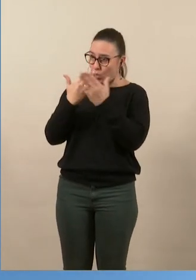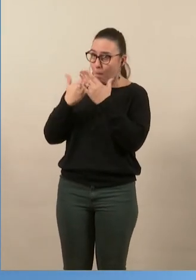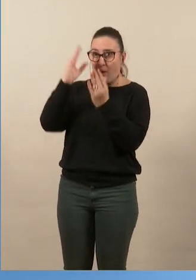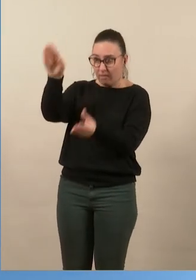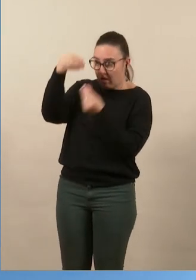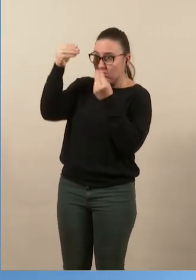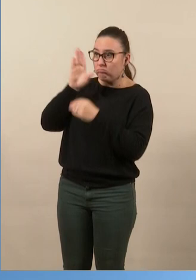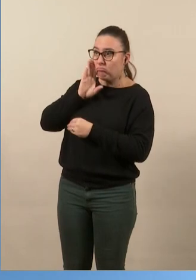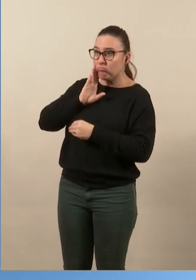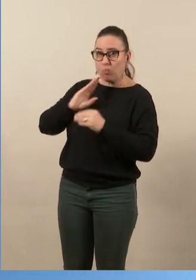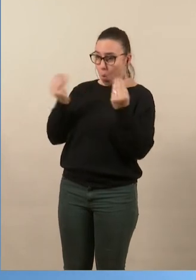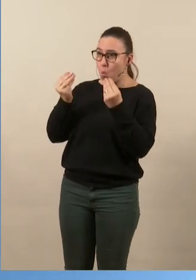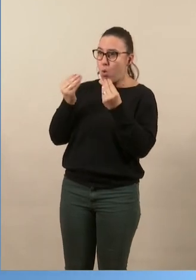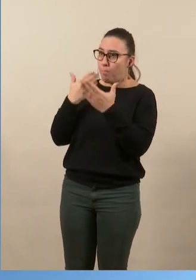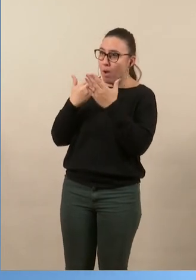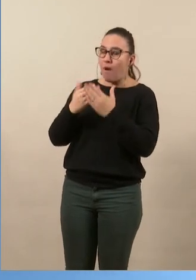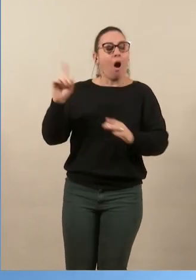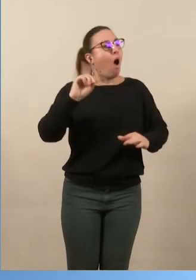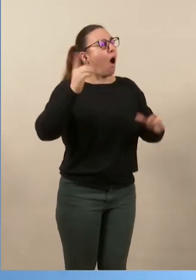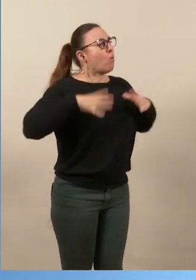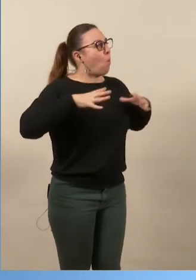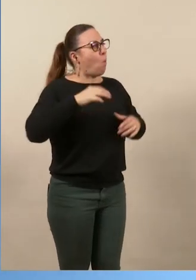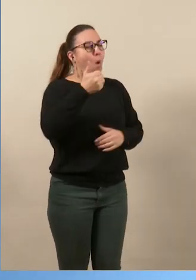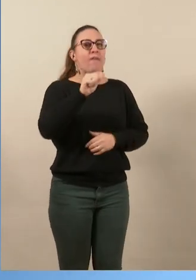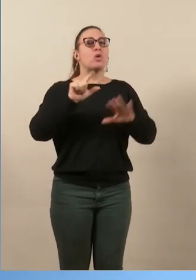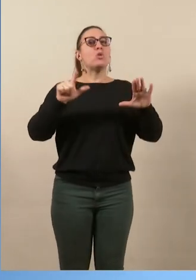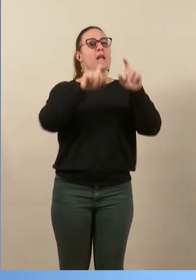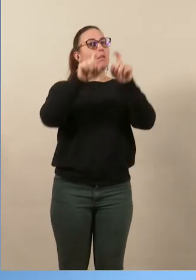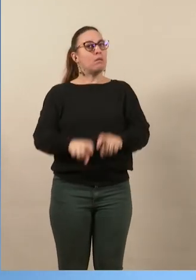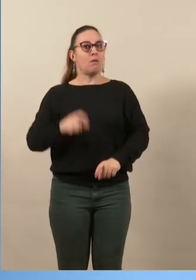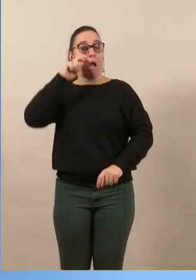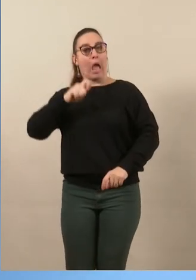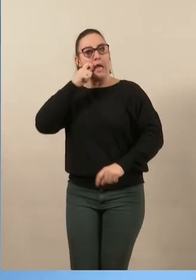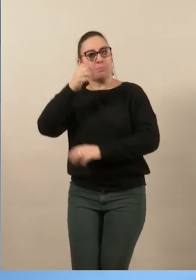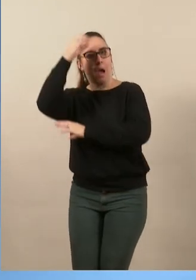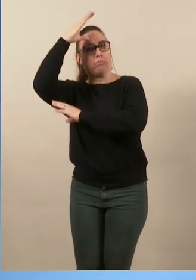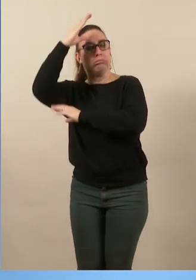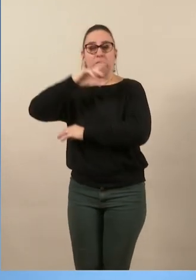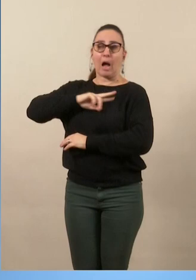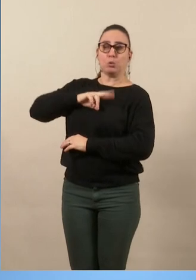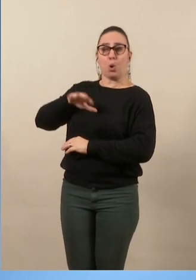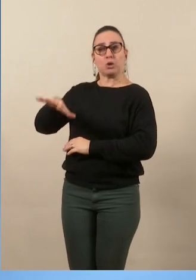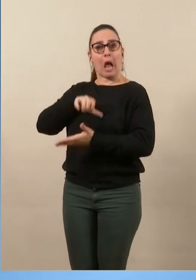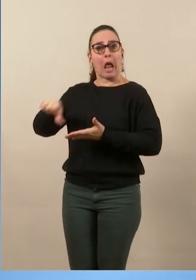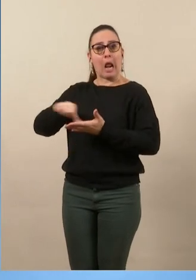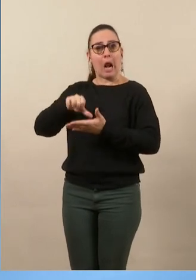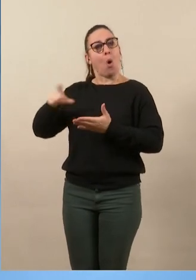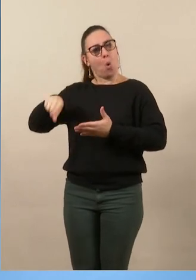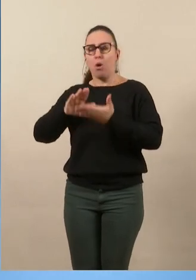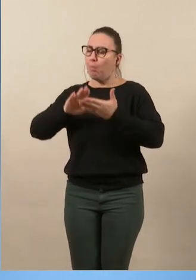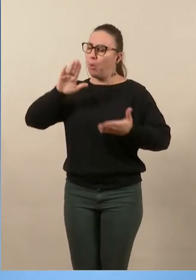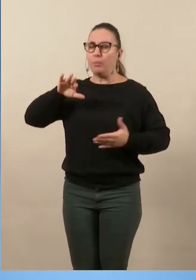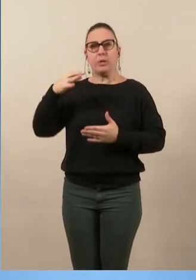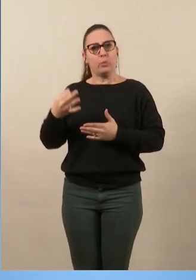qui le traduit en nous disant ah non non nous on a passé un point 7 parce que nos spécialistes nos experts que nous payons ils nous ont dit